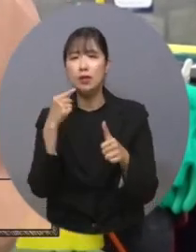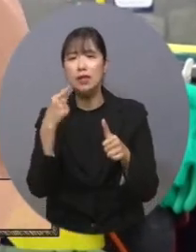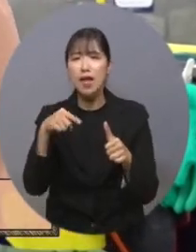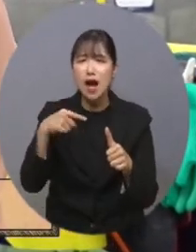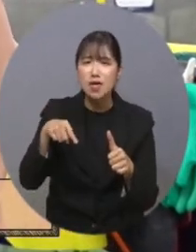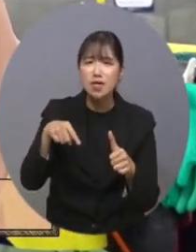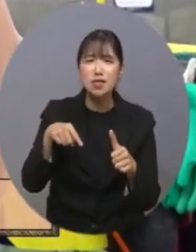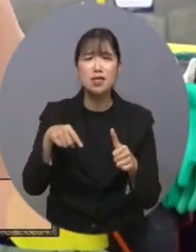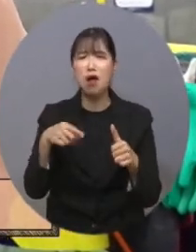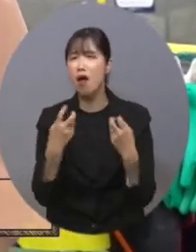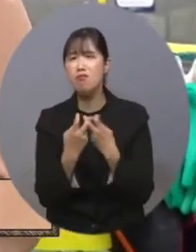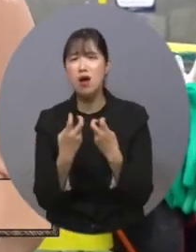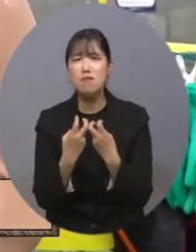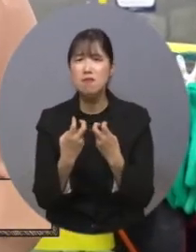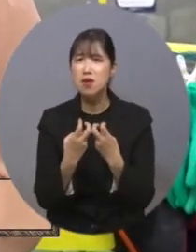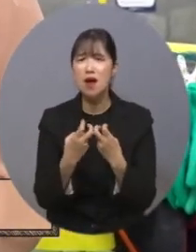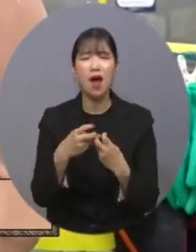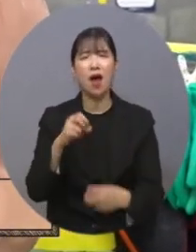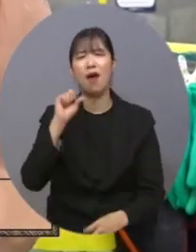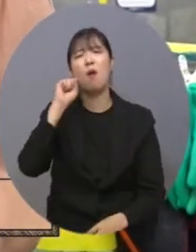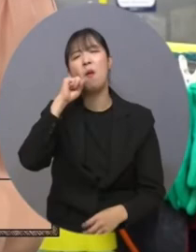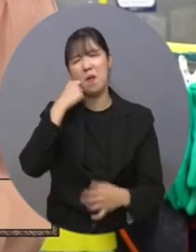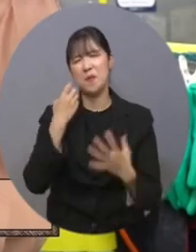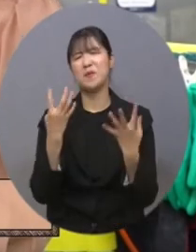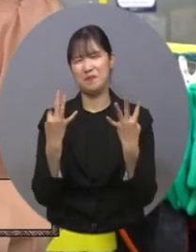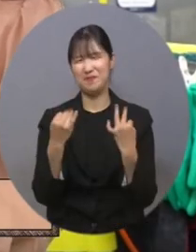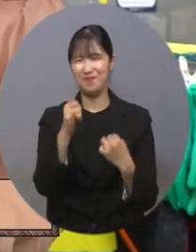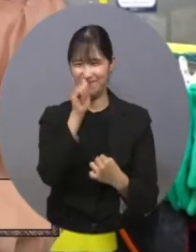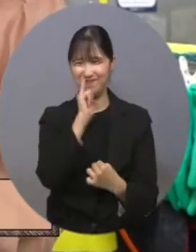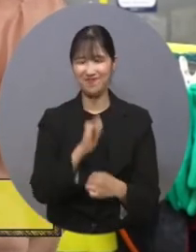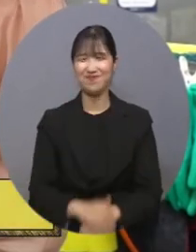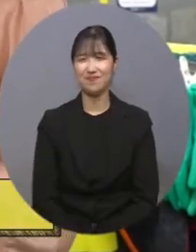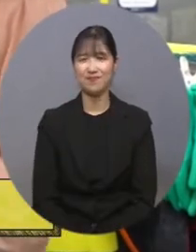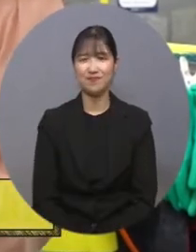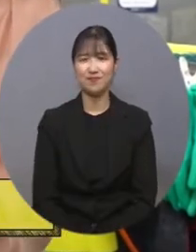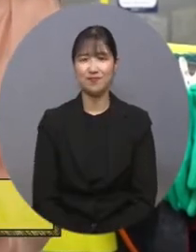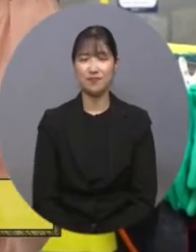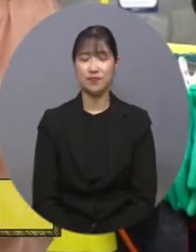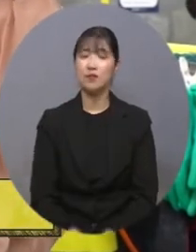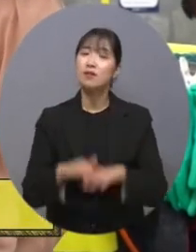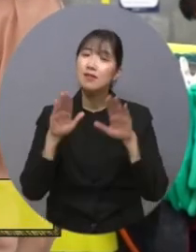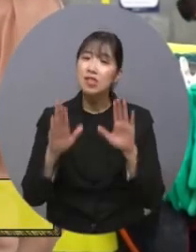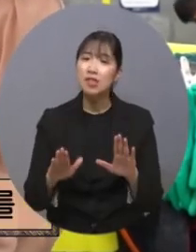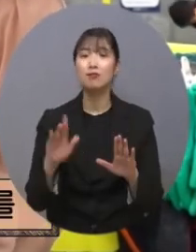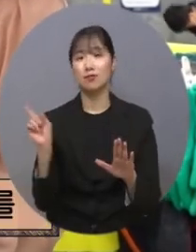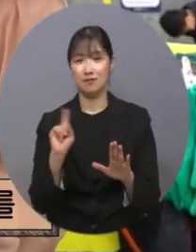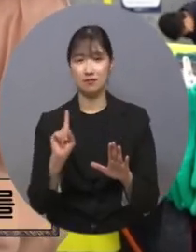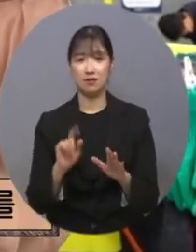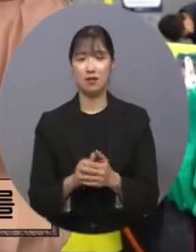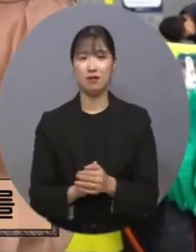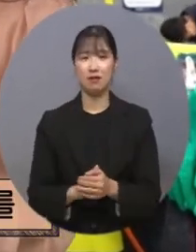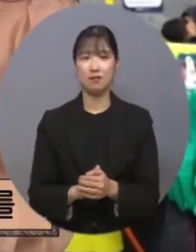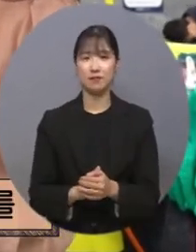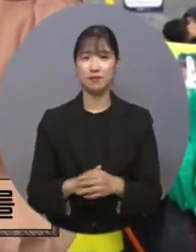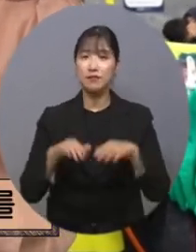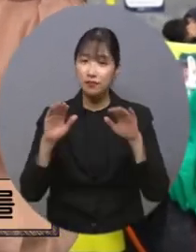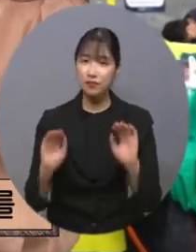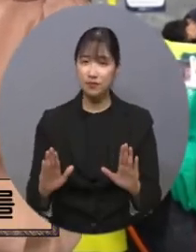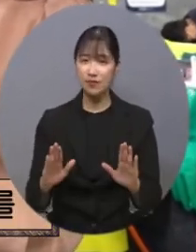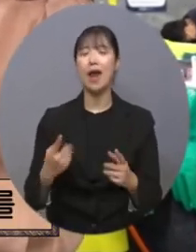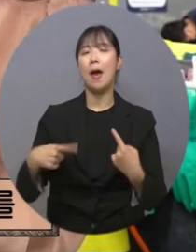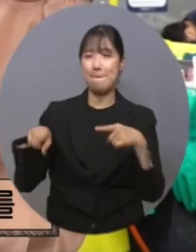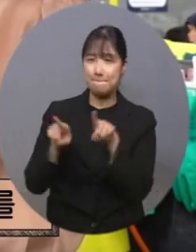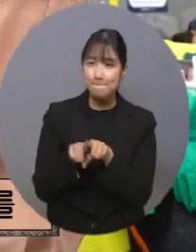그 지도할 때 어려움이 좀 많았습니다. 그러면 현재는 어떻게? 지금은 이제 네. 뭐